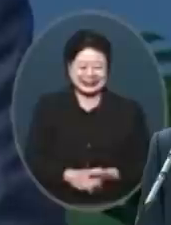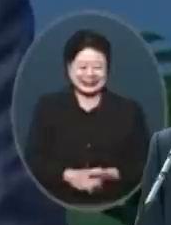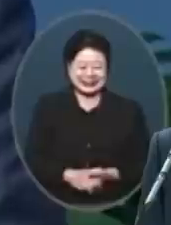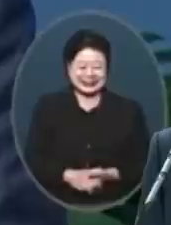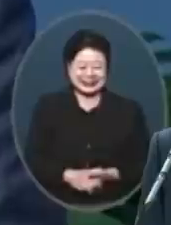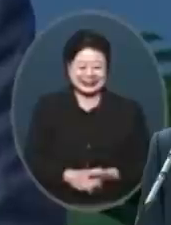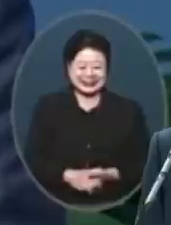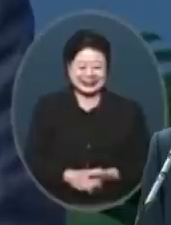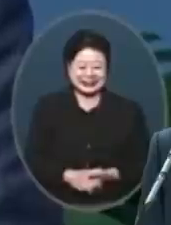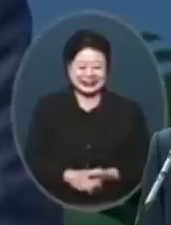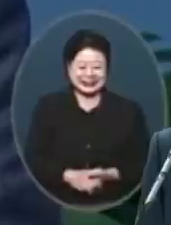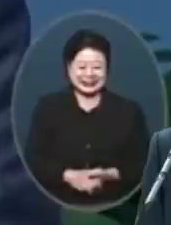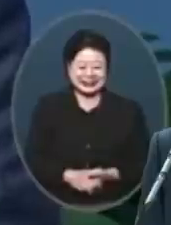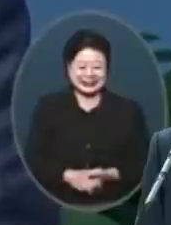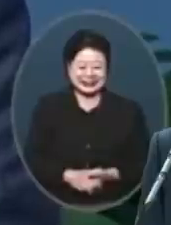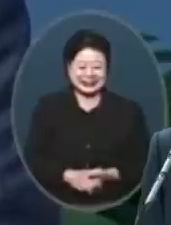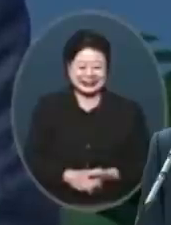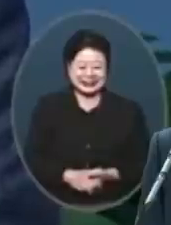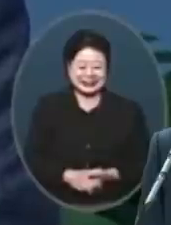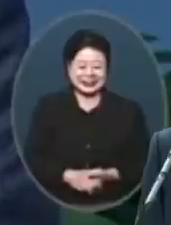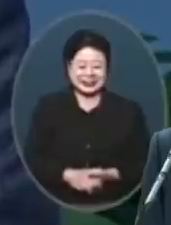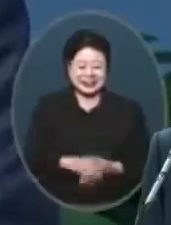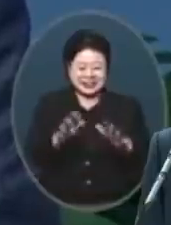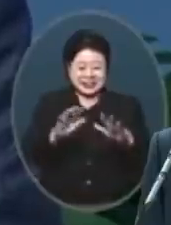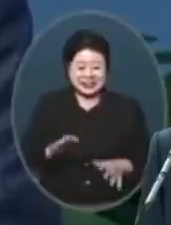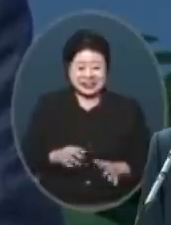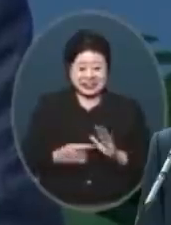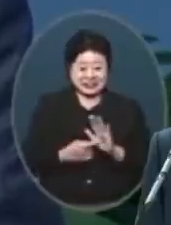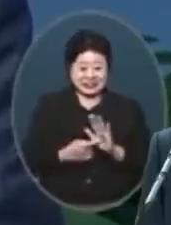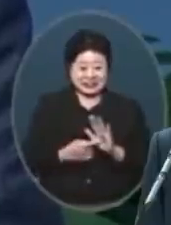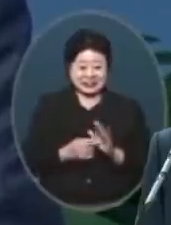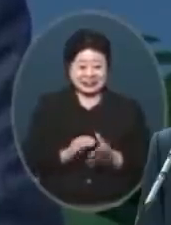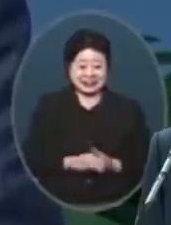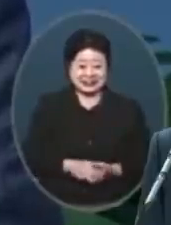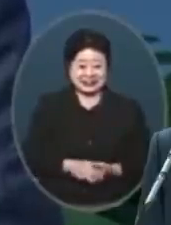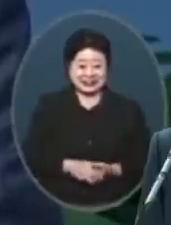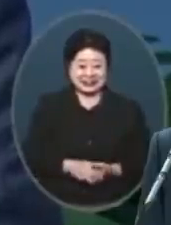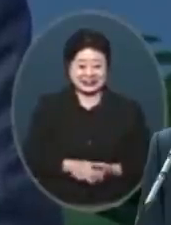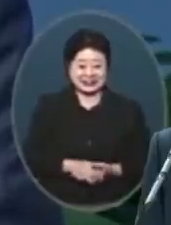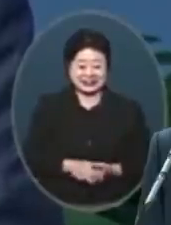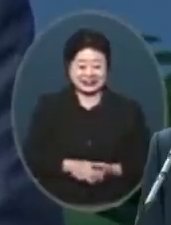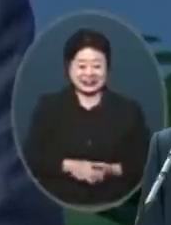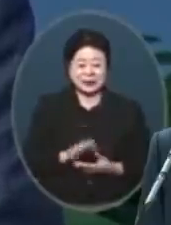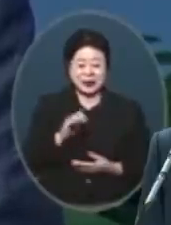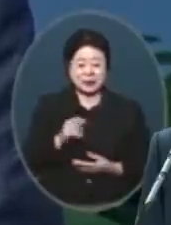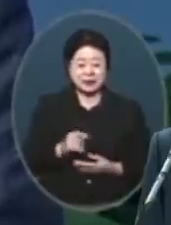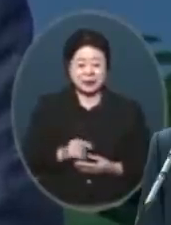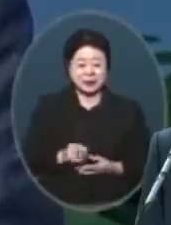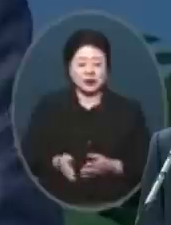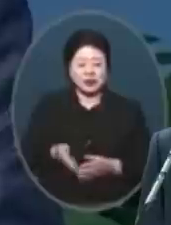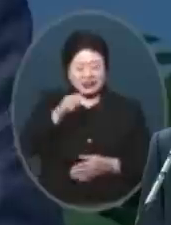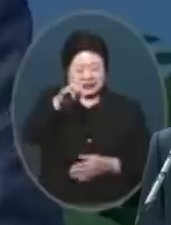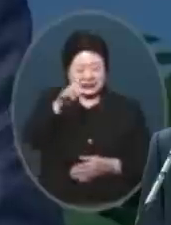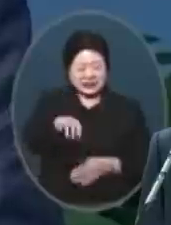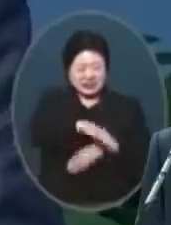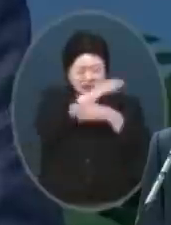지진이 일어나 빌립보시 전체가